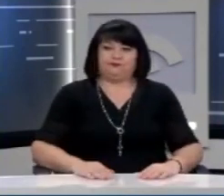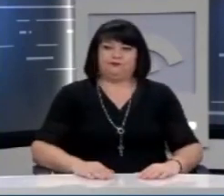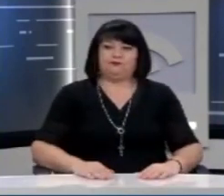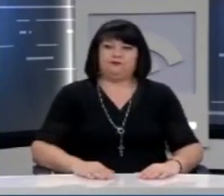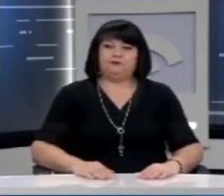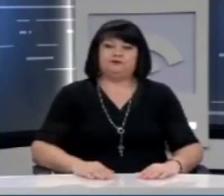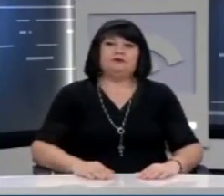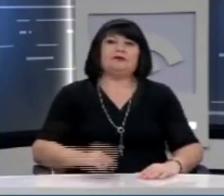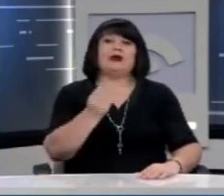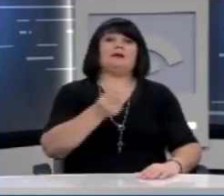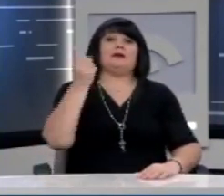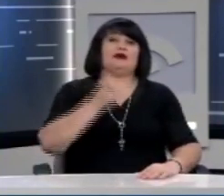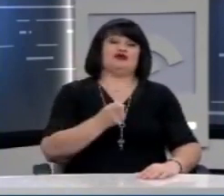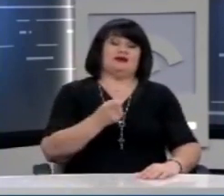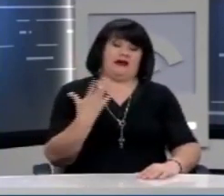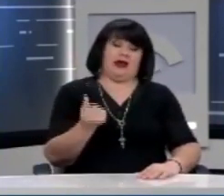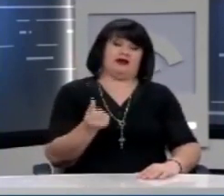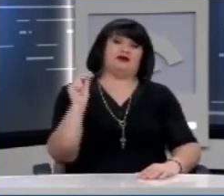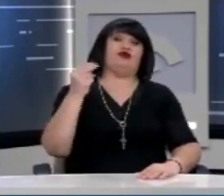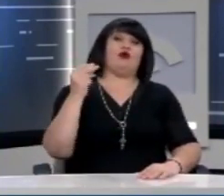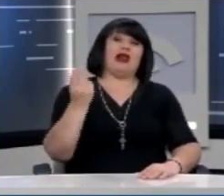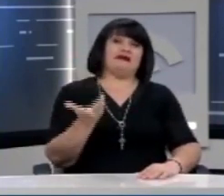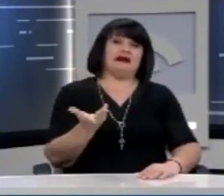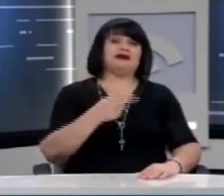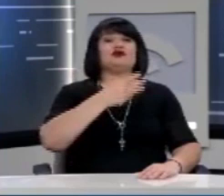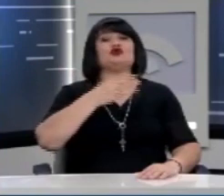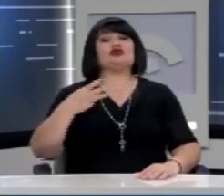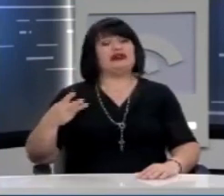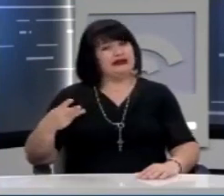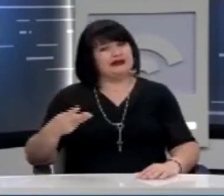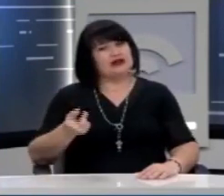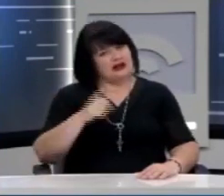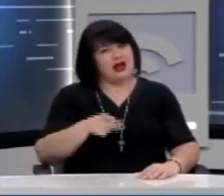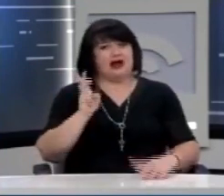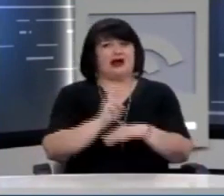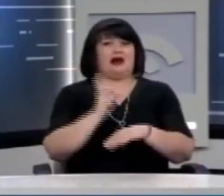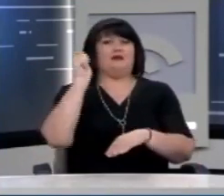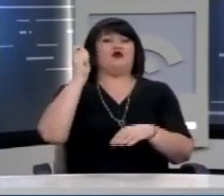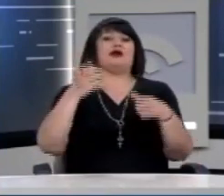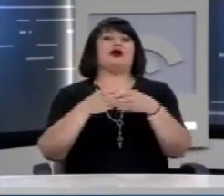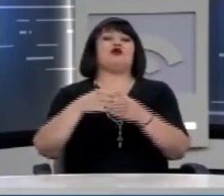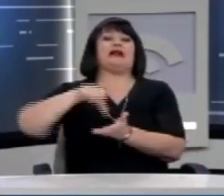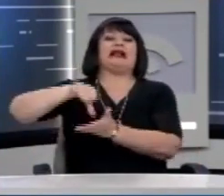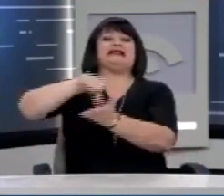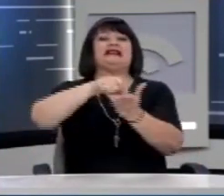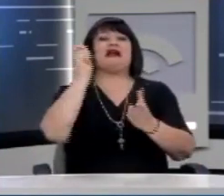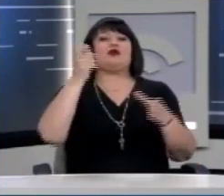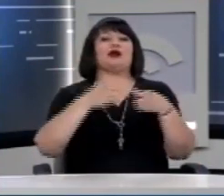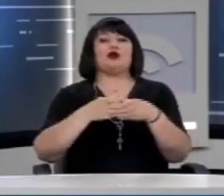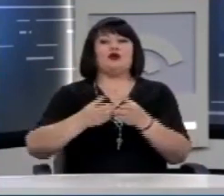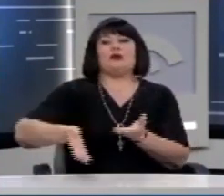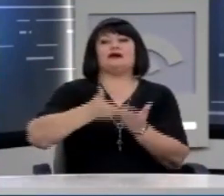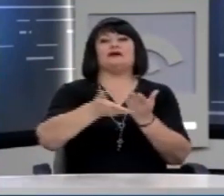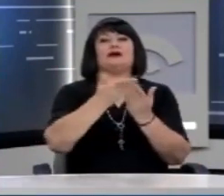την κοινοβουλευτική πλειοψηφία που διαθέτετε, ο ΣΥΡΙΖΑ αλλά και τα υπόλοιπα αστικά κόμματα στηρίζουν